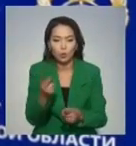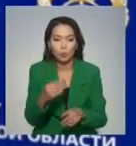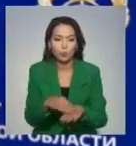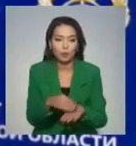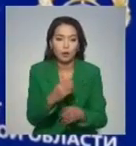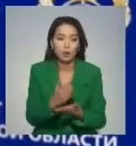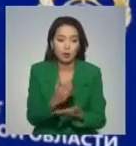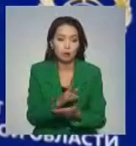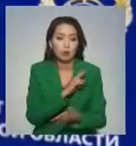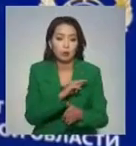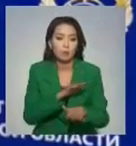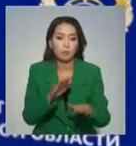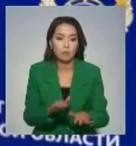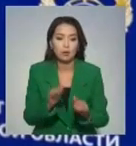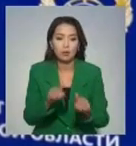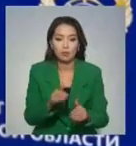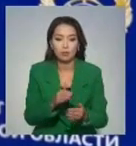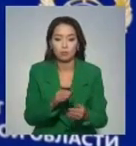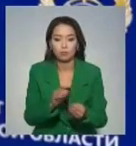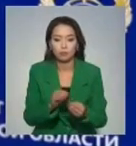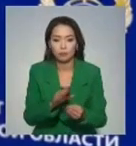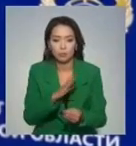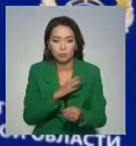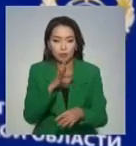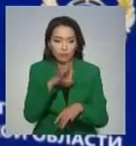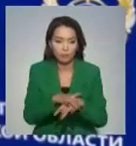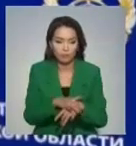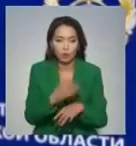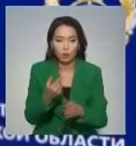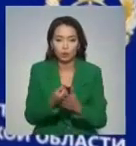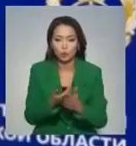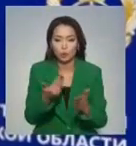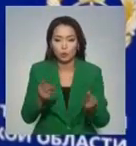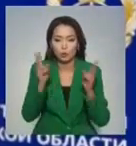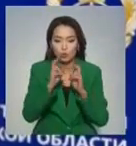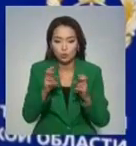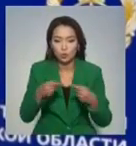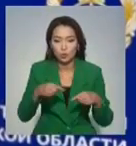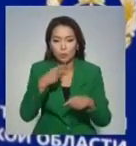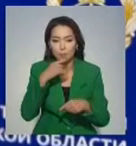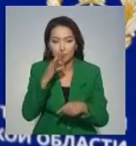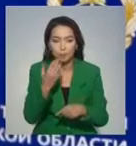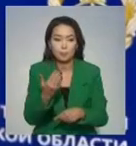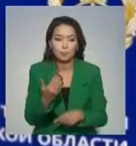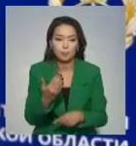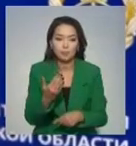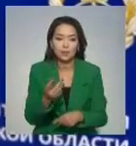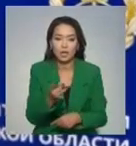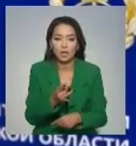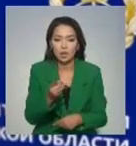имели постоянное место работы. Данный факт зарегистрирован в едином реестре досудебных расследований отдела полиции Мунайлинского района по